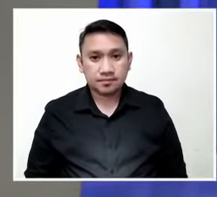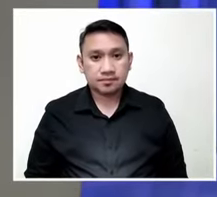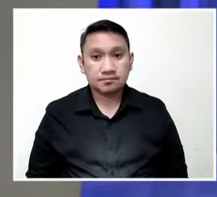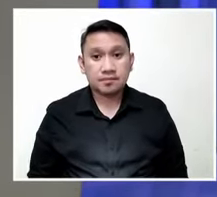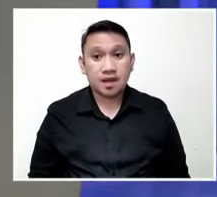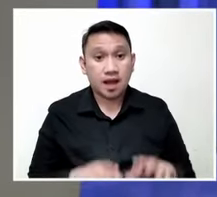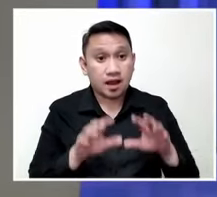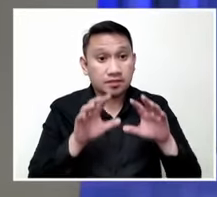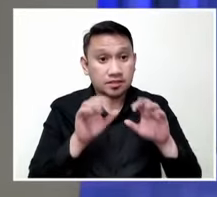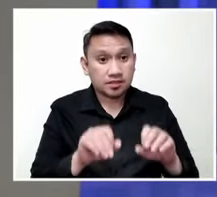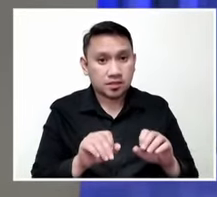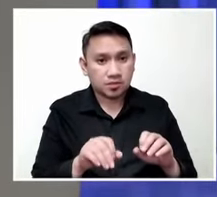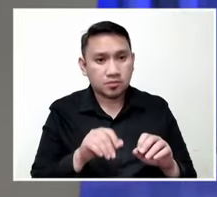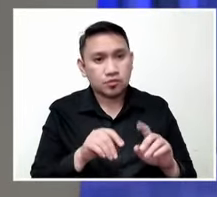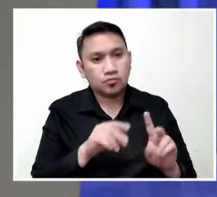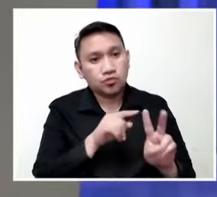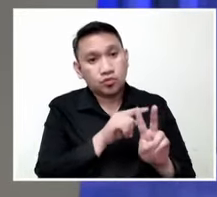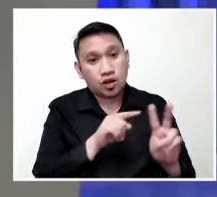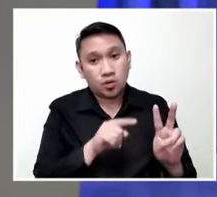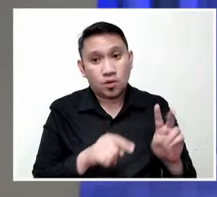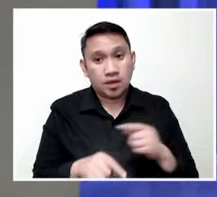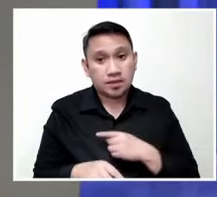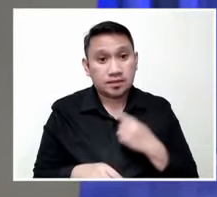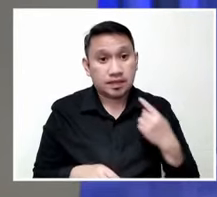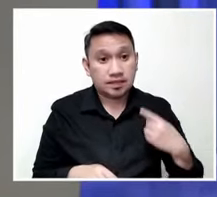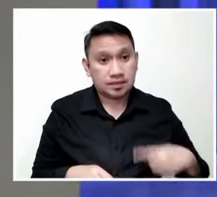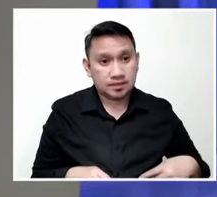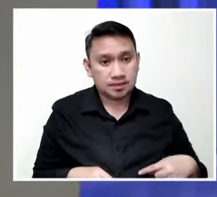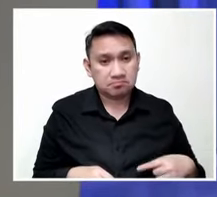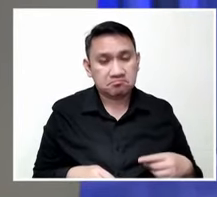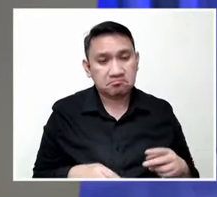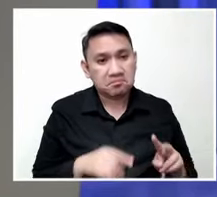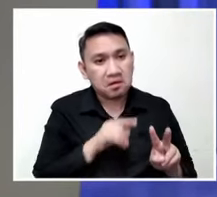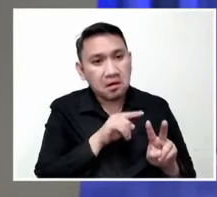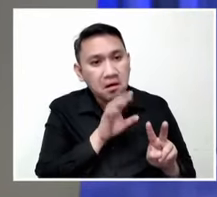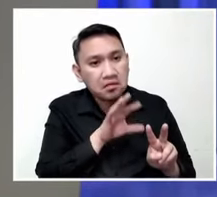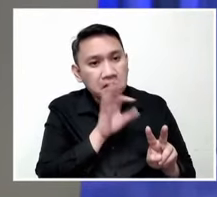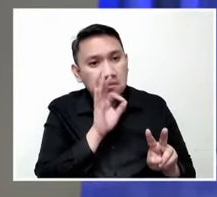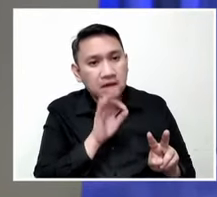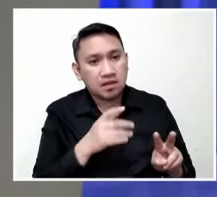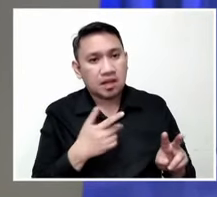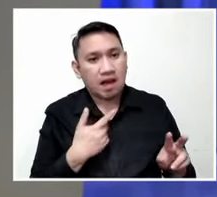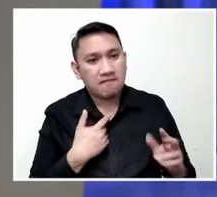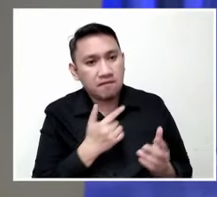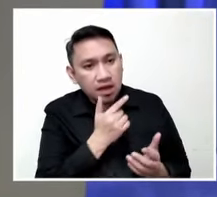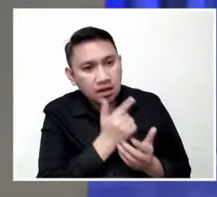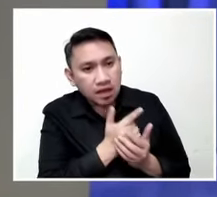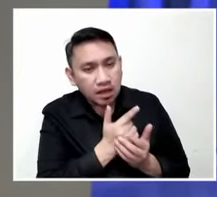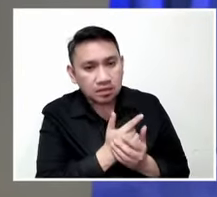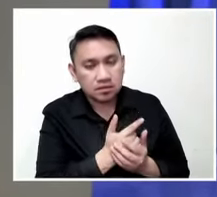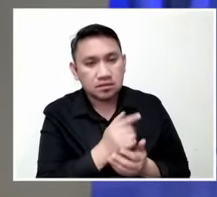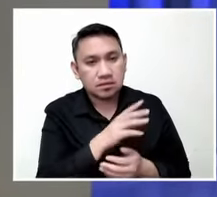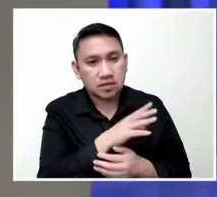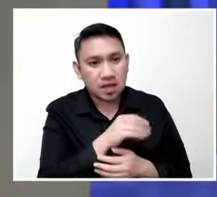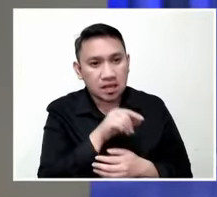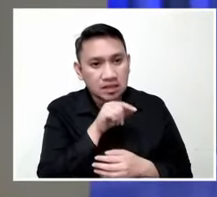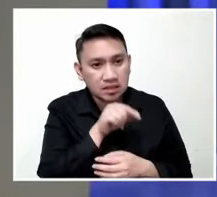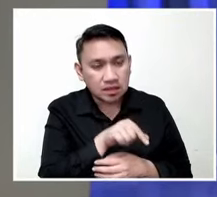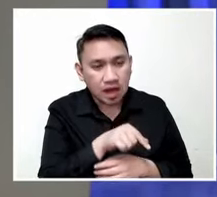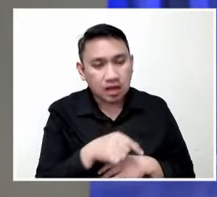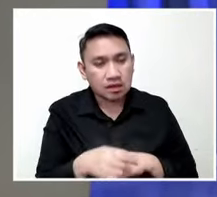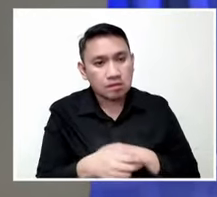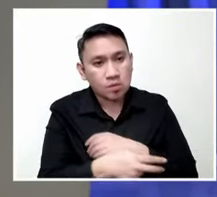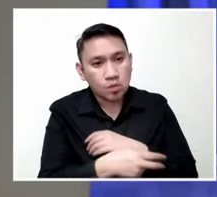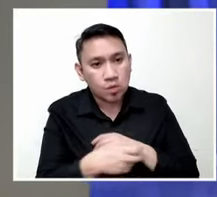Arestado ang 2 Chinese national matapos mahulihan ng mga armas at manuhol pa ng 3 milyong piso sa